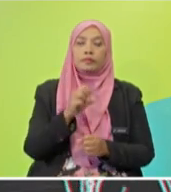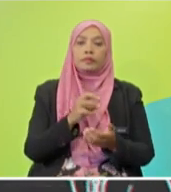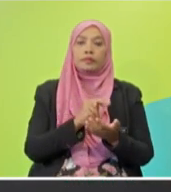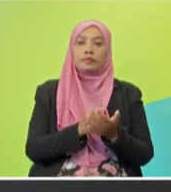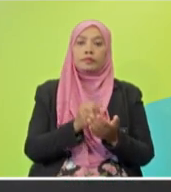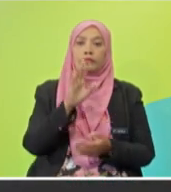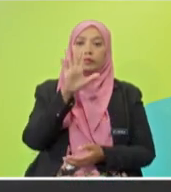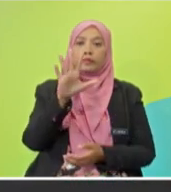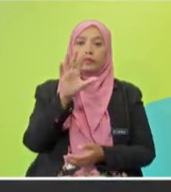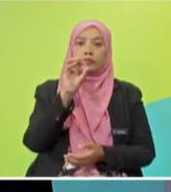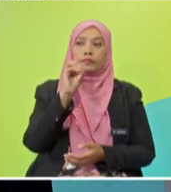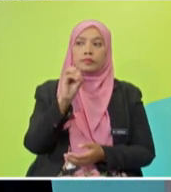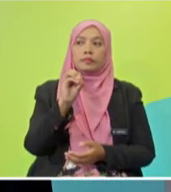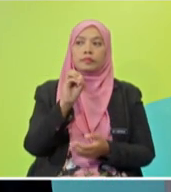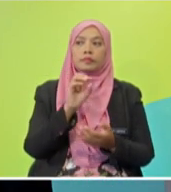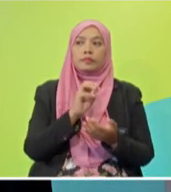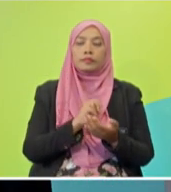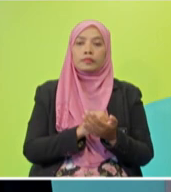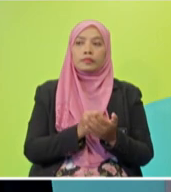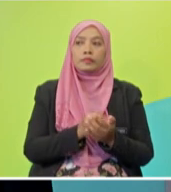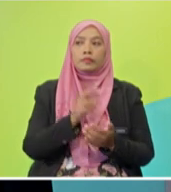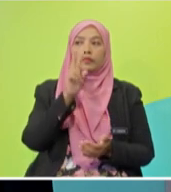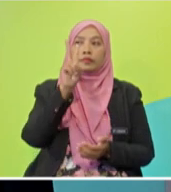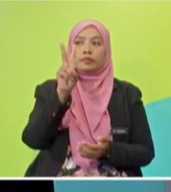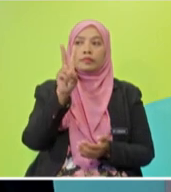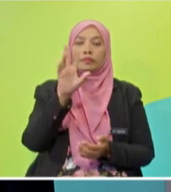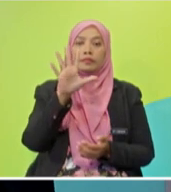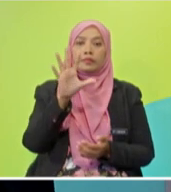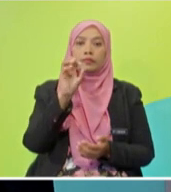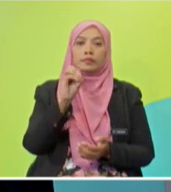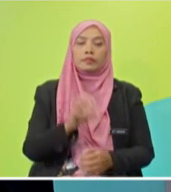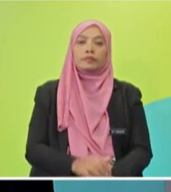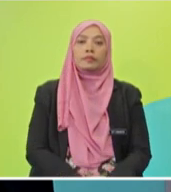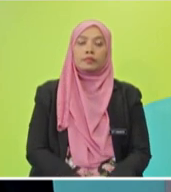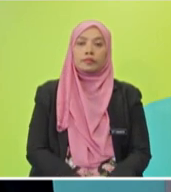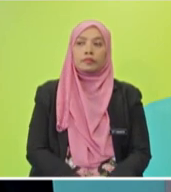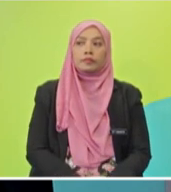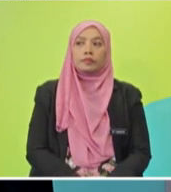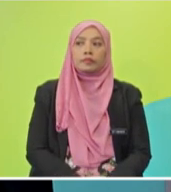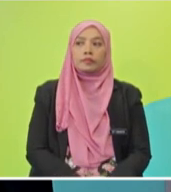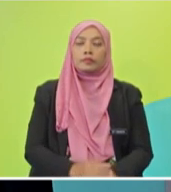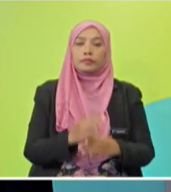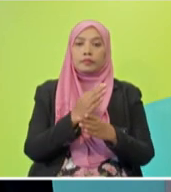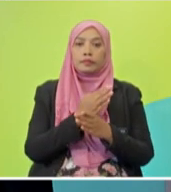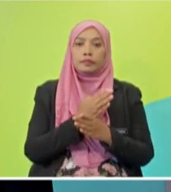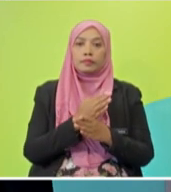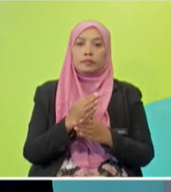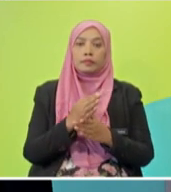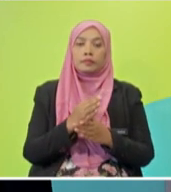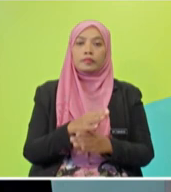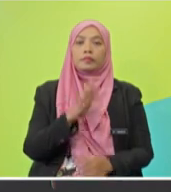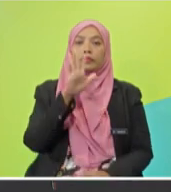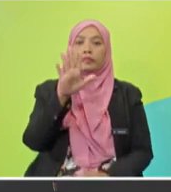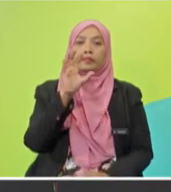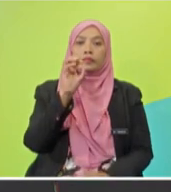untuk pemudahkan dia ataupun FSTB, kita bahagikan semua dengan 50. Okey, jadi kita akan dapat 2